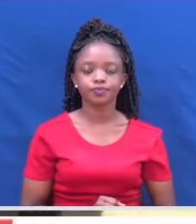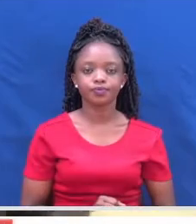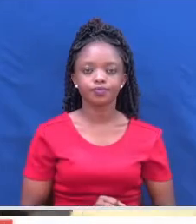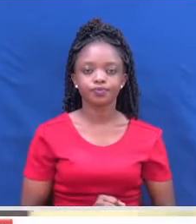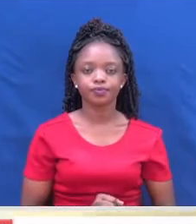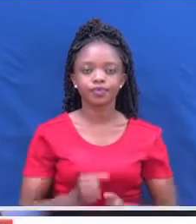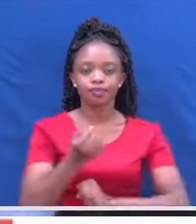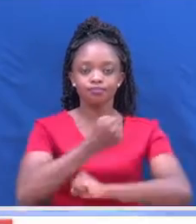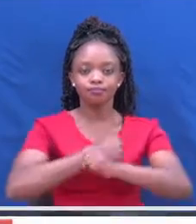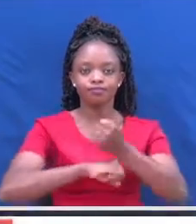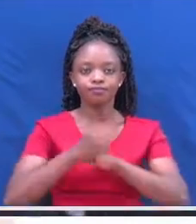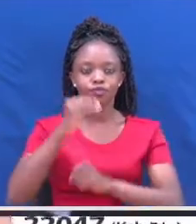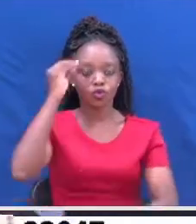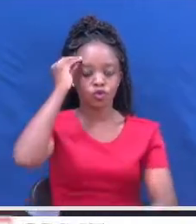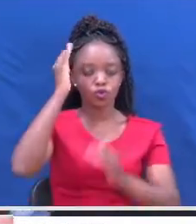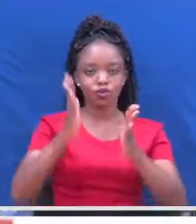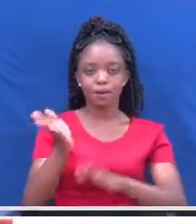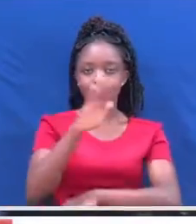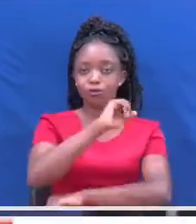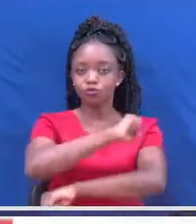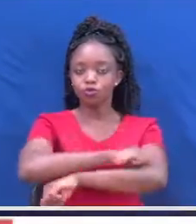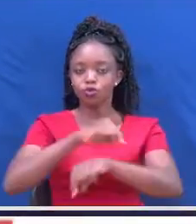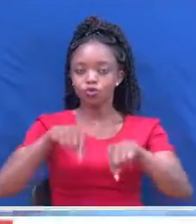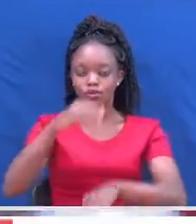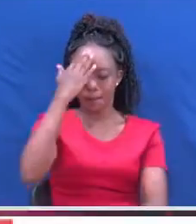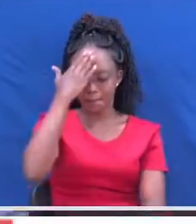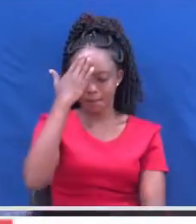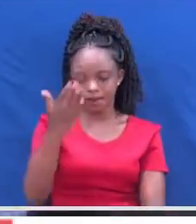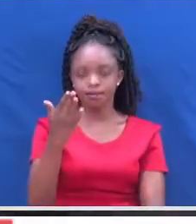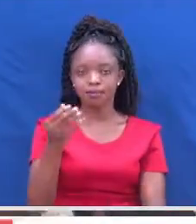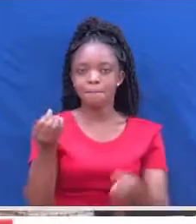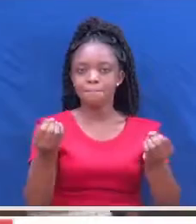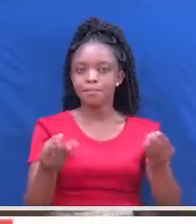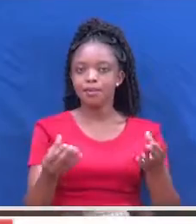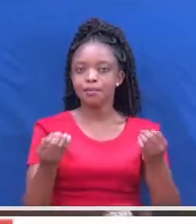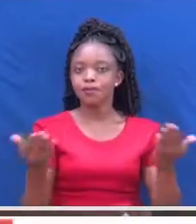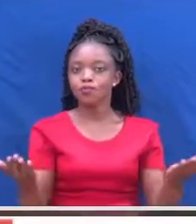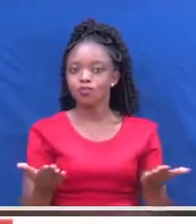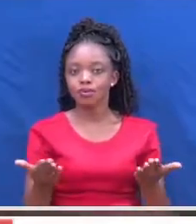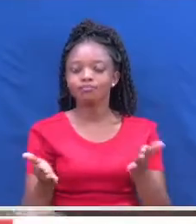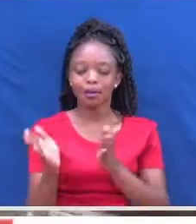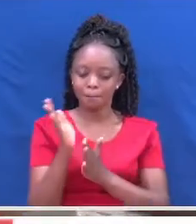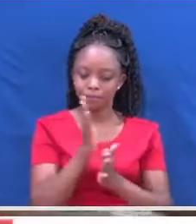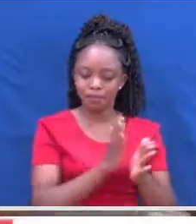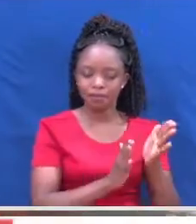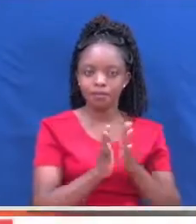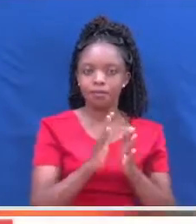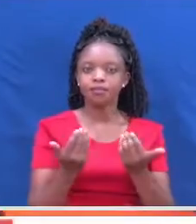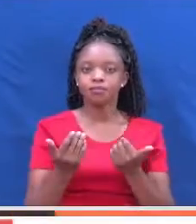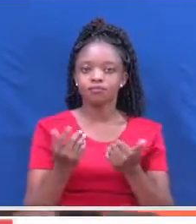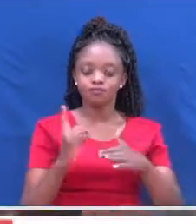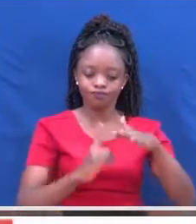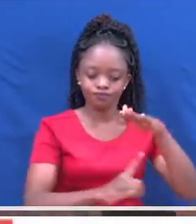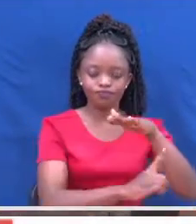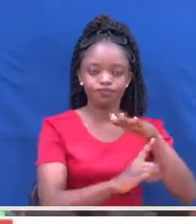Katika juhudi za wanafunzi kurejea shuleni leo Jumatatu, wengi wao walikuwa katika pilka-pilka za kufika kwenye